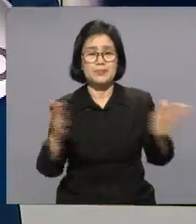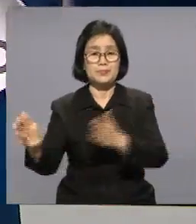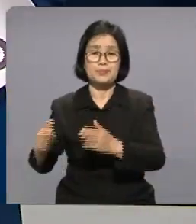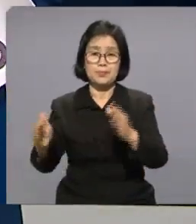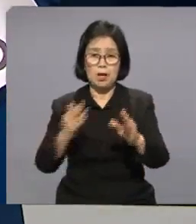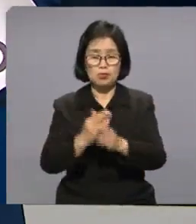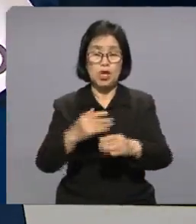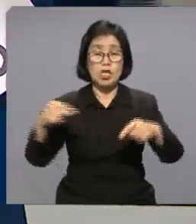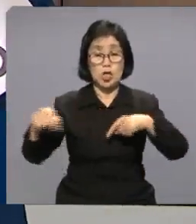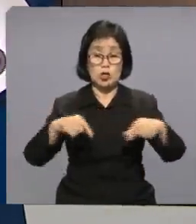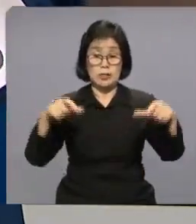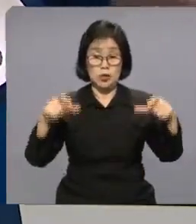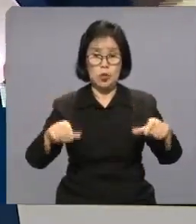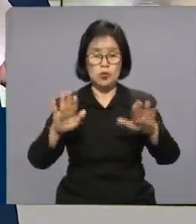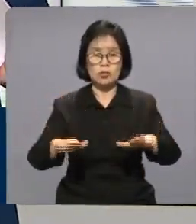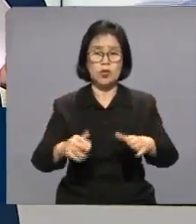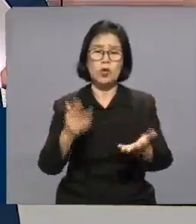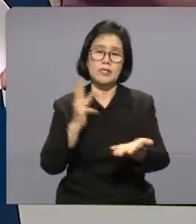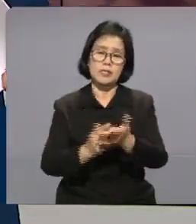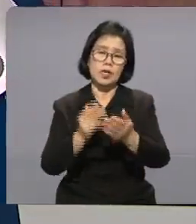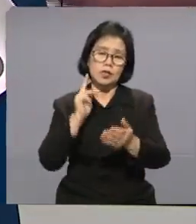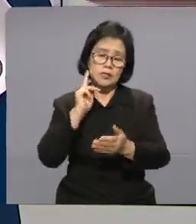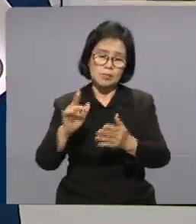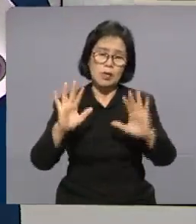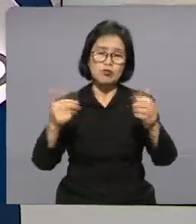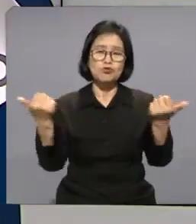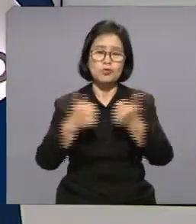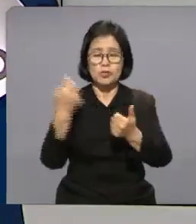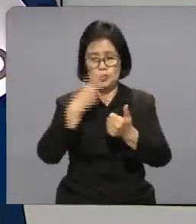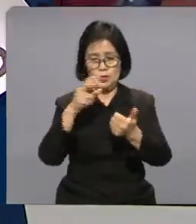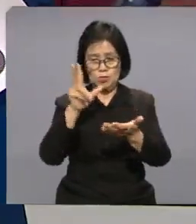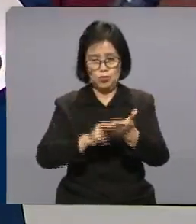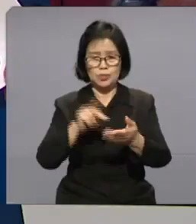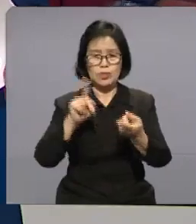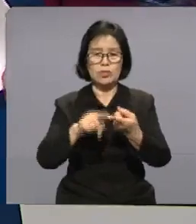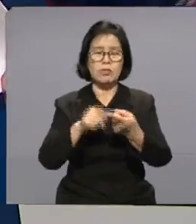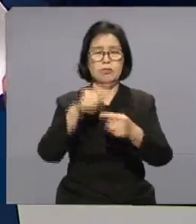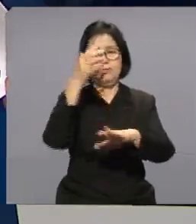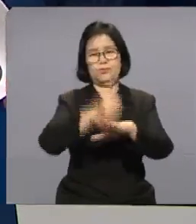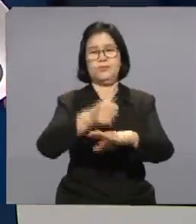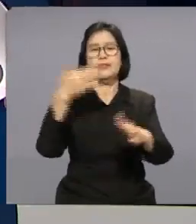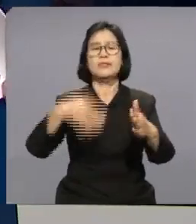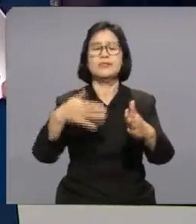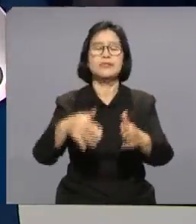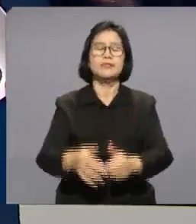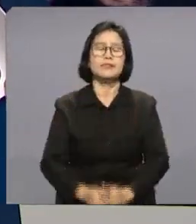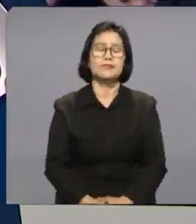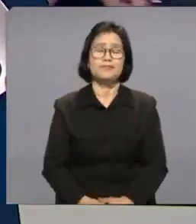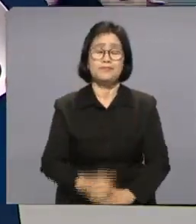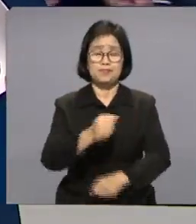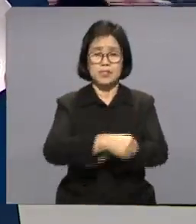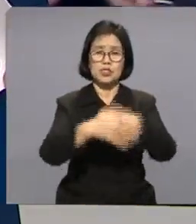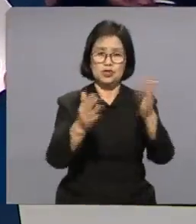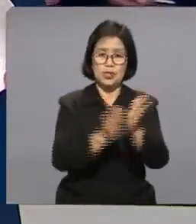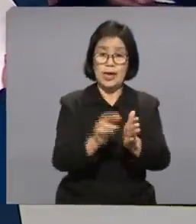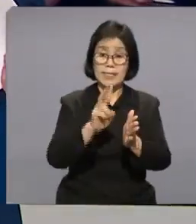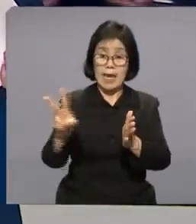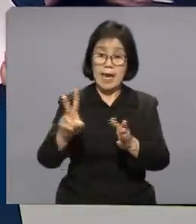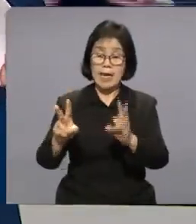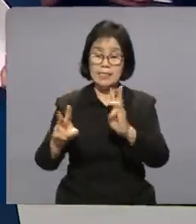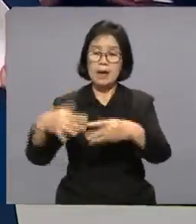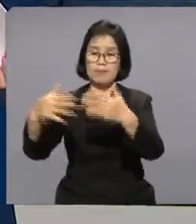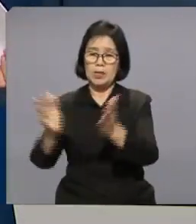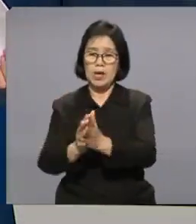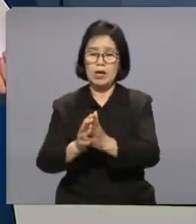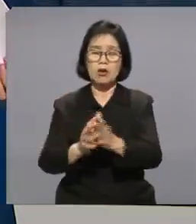이런 가운데 정치권은 오늘도 이태원 참사 국정조사 문제를 놓고 결론을 내지 못했습니다. 더불어민주당 등 야3당과